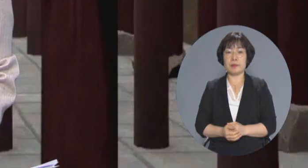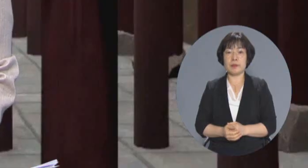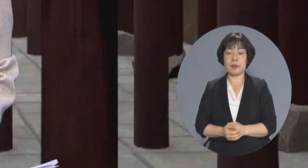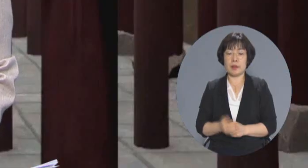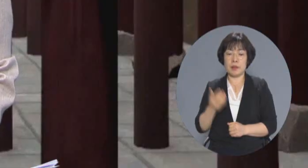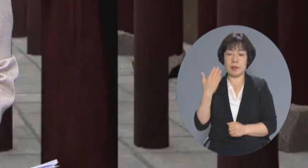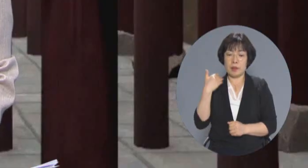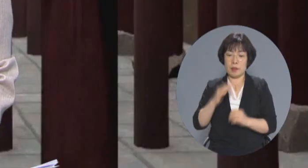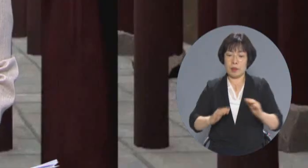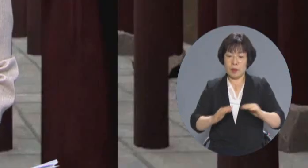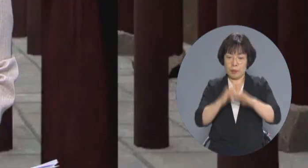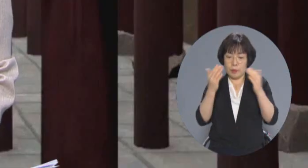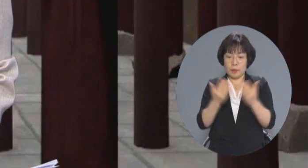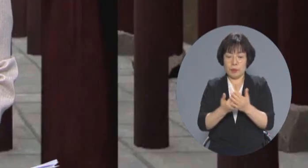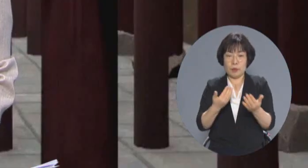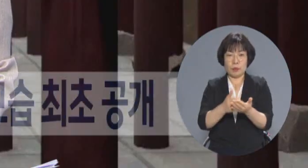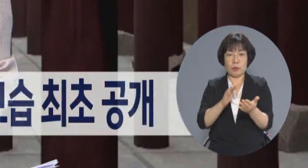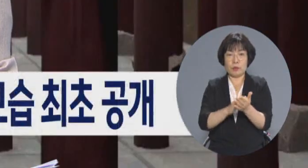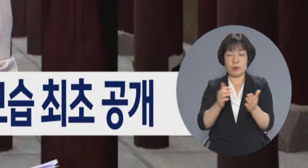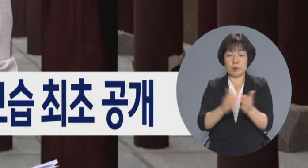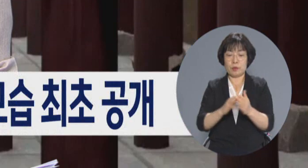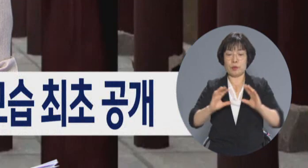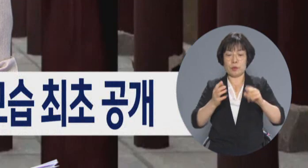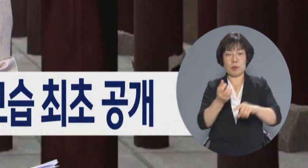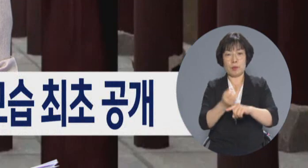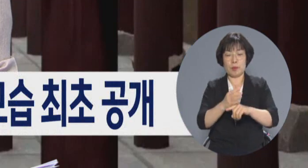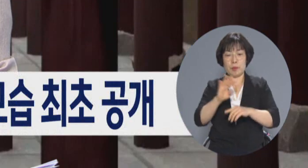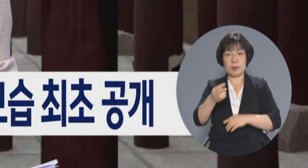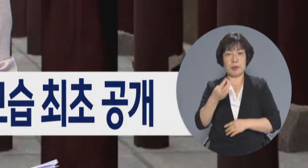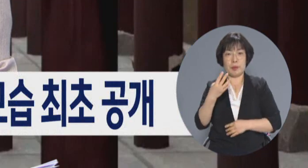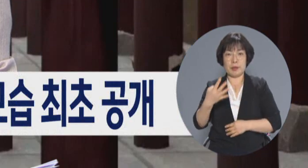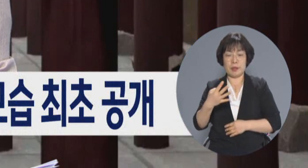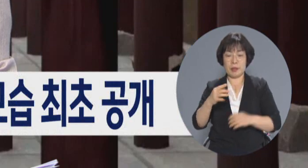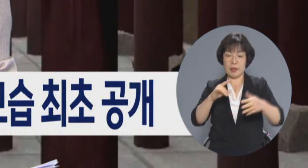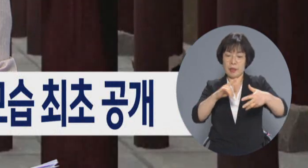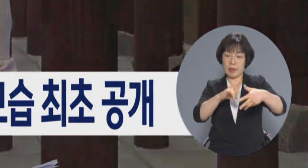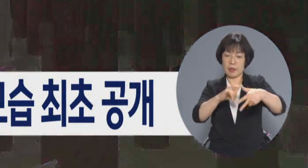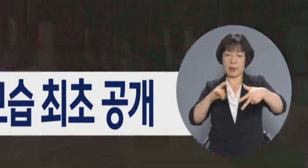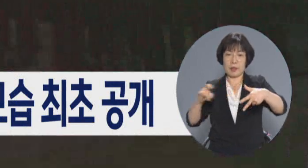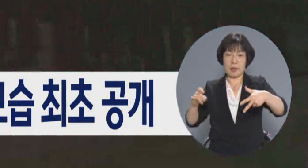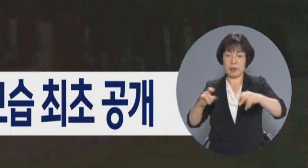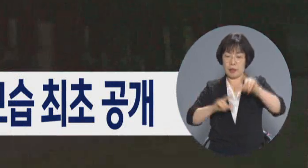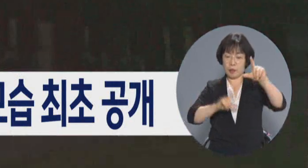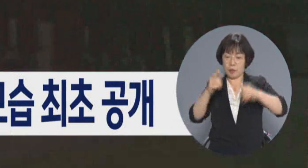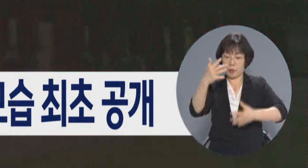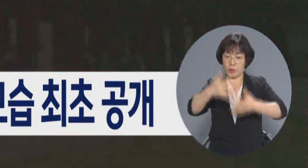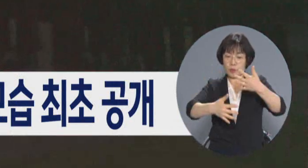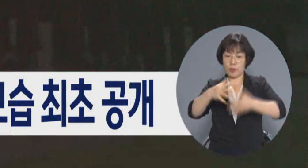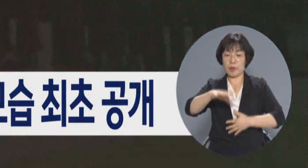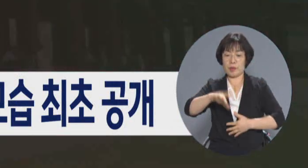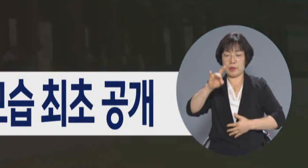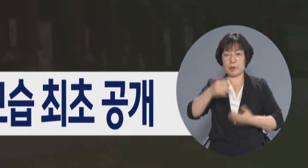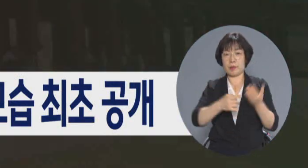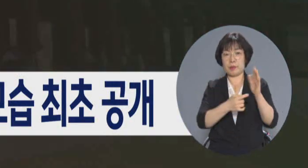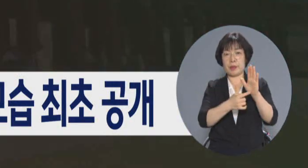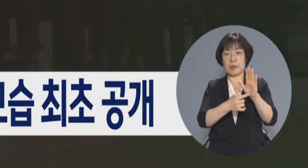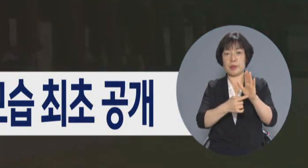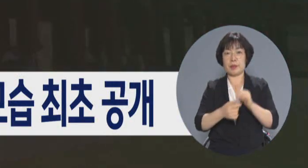전면 개보수 공사가 진행되고 있는 국보 제304호 여수 진남관의 모습이 디지털로 최초